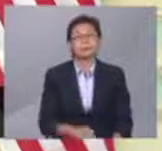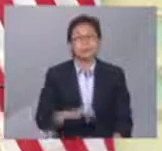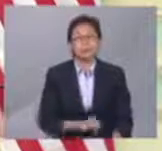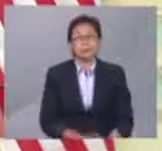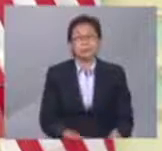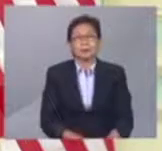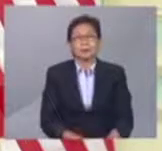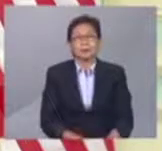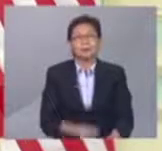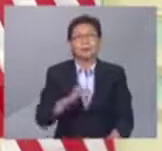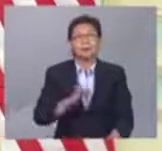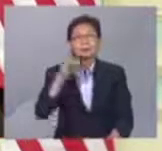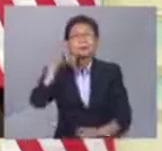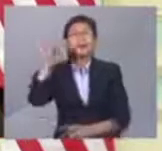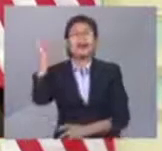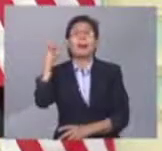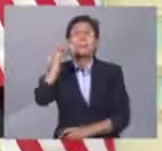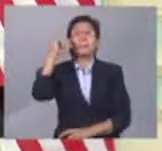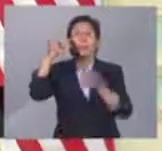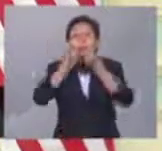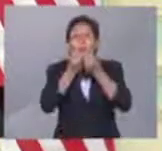semalam apabila diumumkan oleh